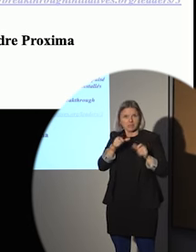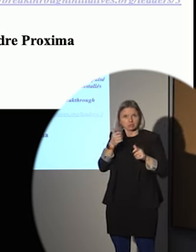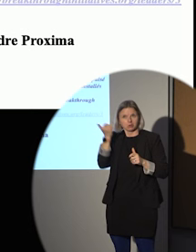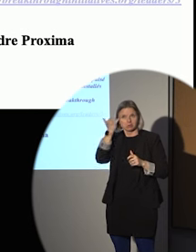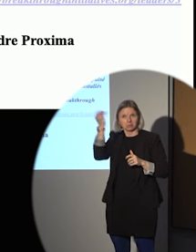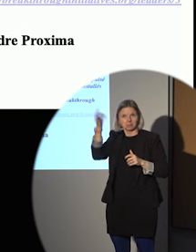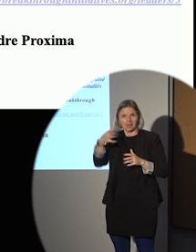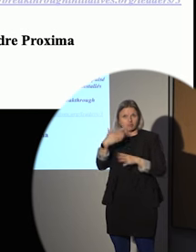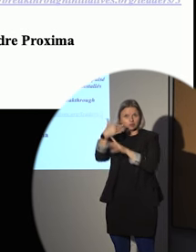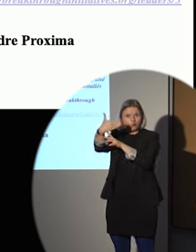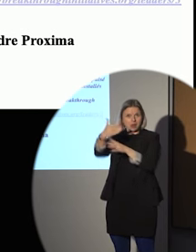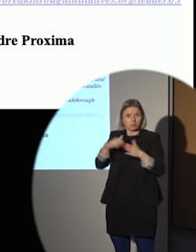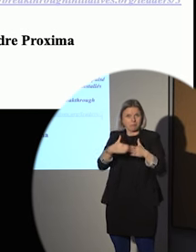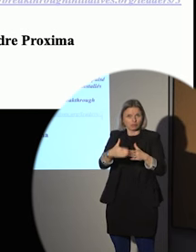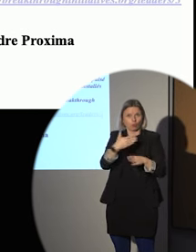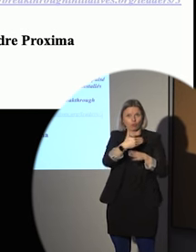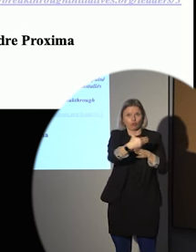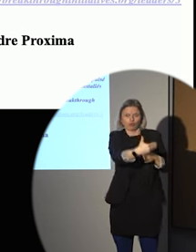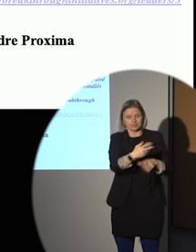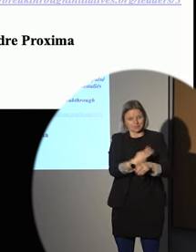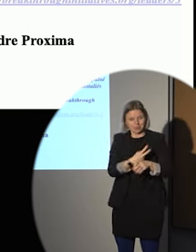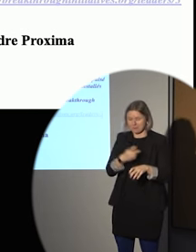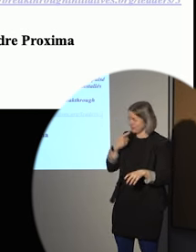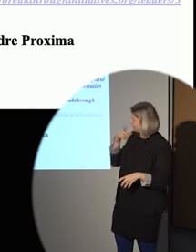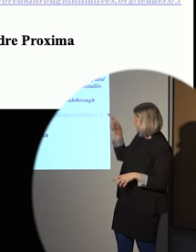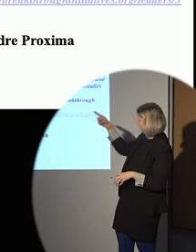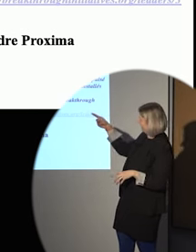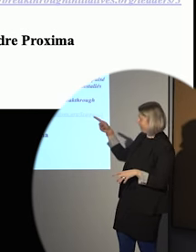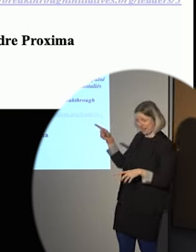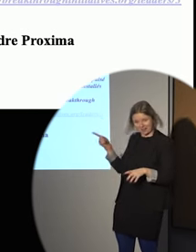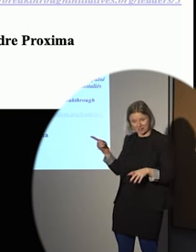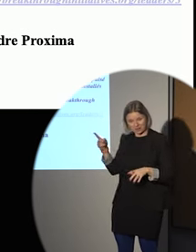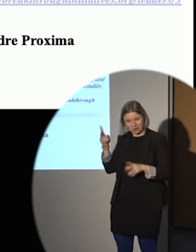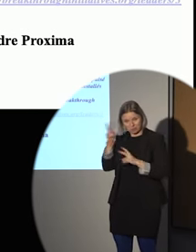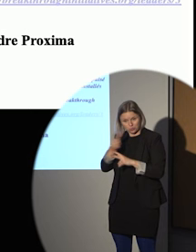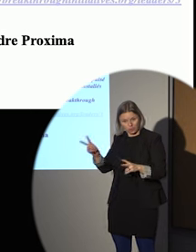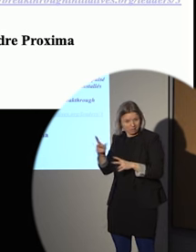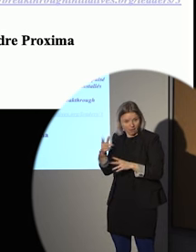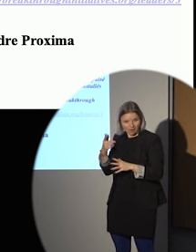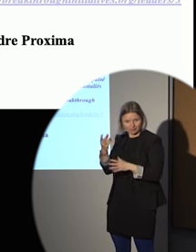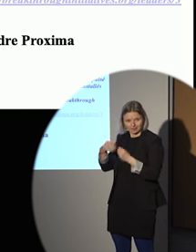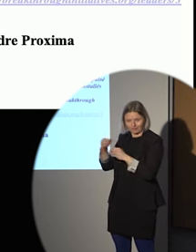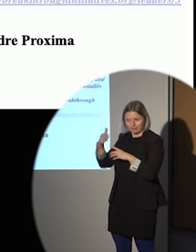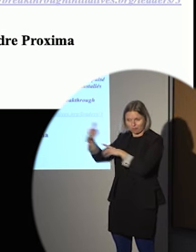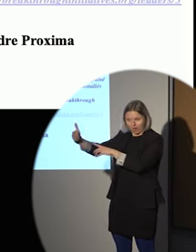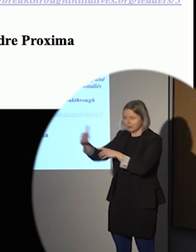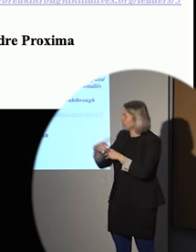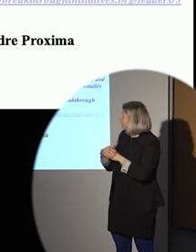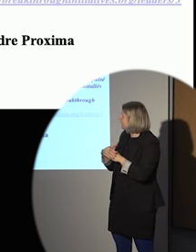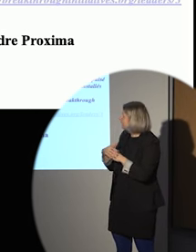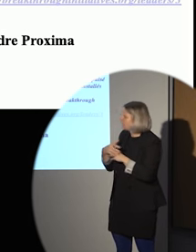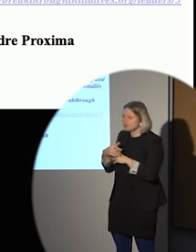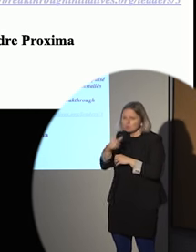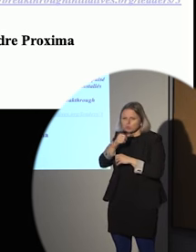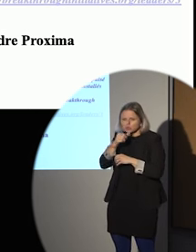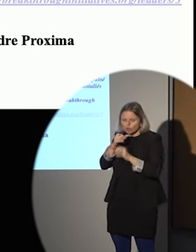voile. Et en fait, l'idée, c'est d'avoir un tout petit objet, absolument 3 à 10 grammes, lui envoyer une voile